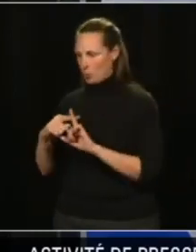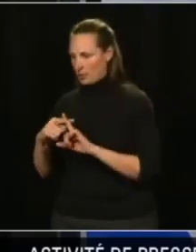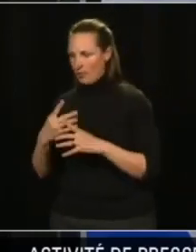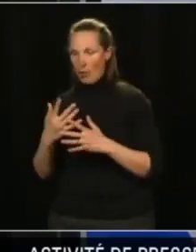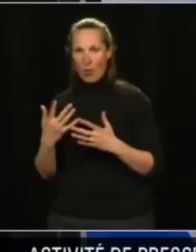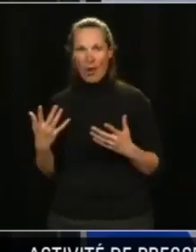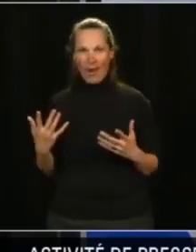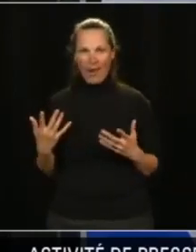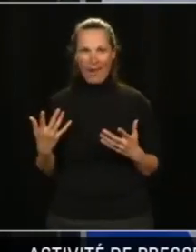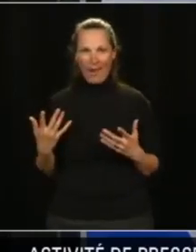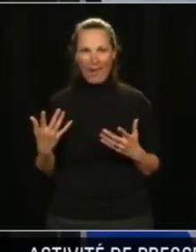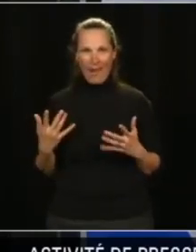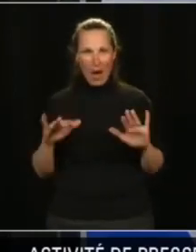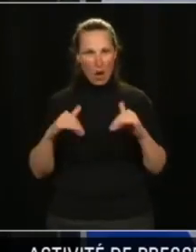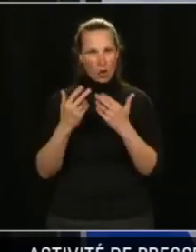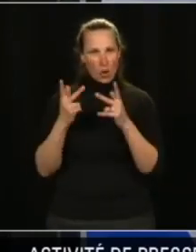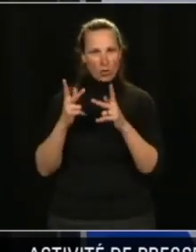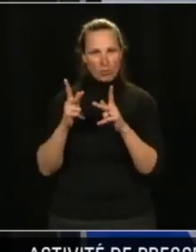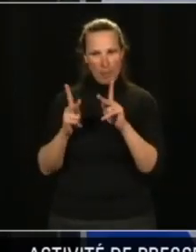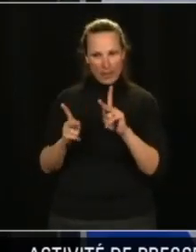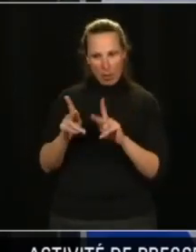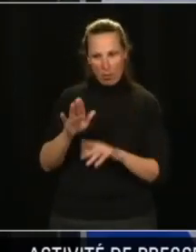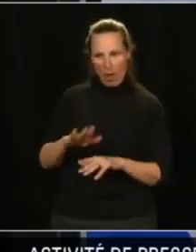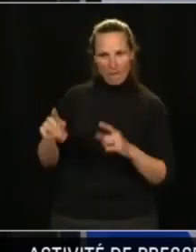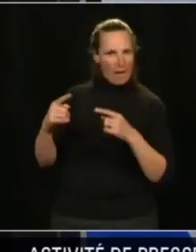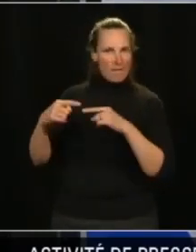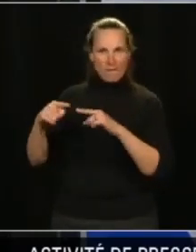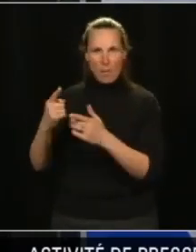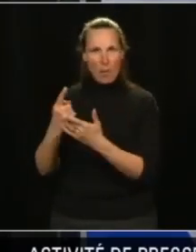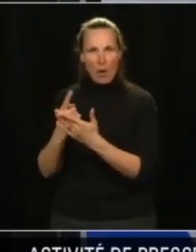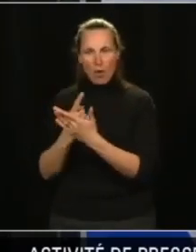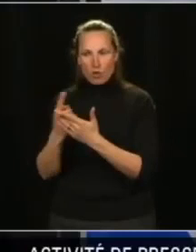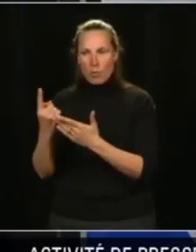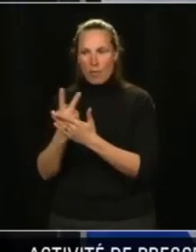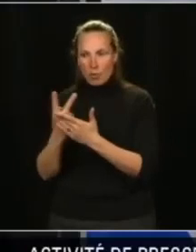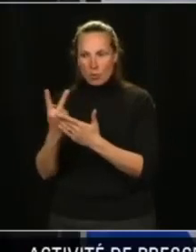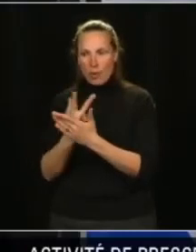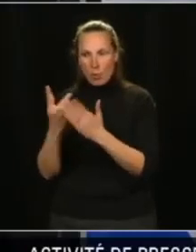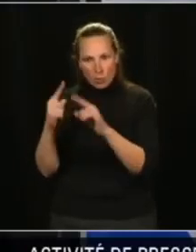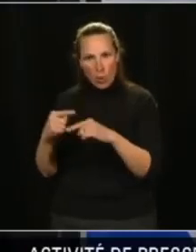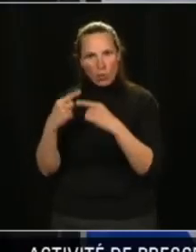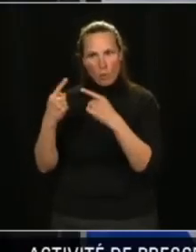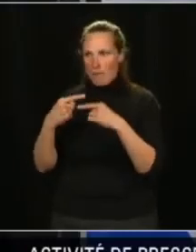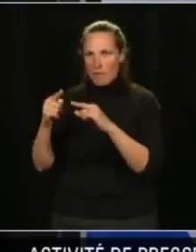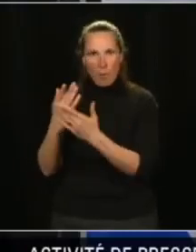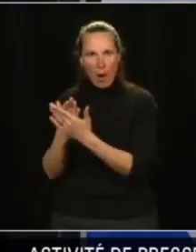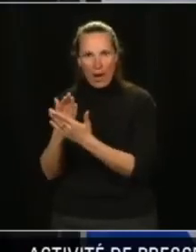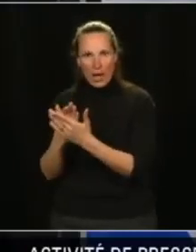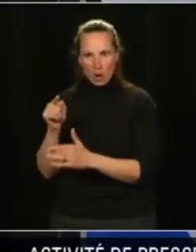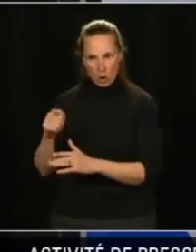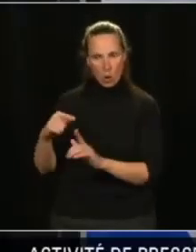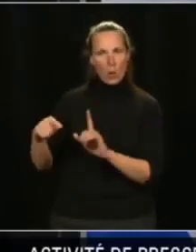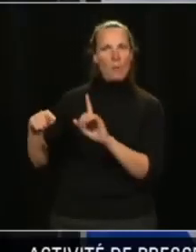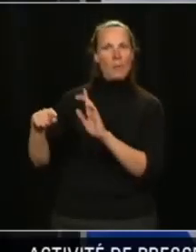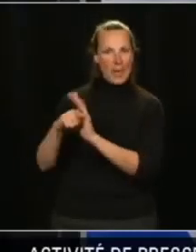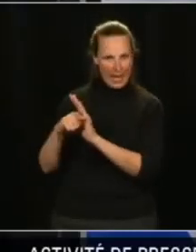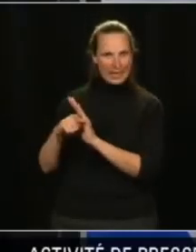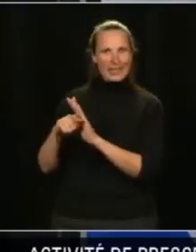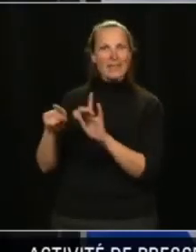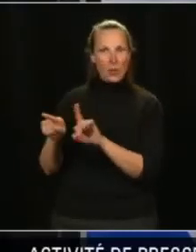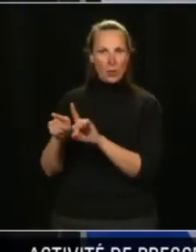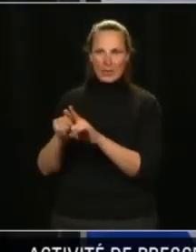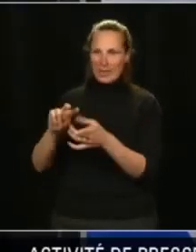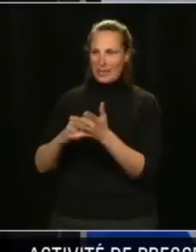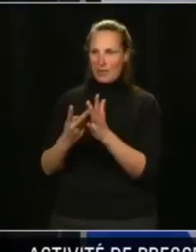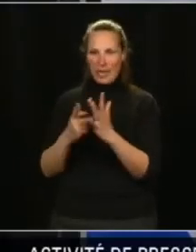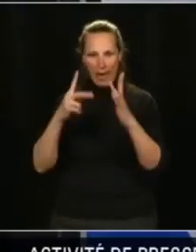soient pas l'école depuis des semaines mais c'est mauvais aussi donc facile peser le pôle compte